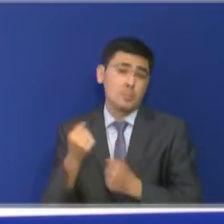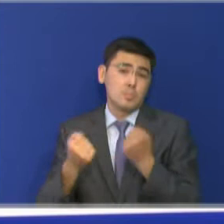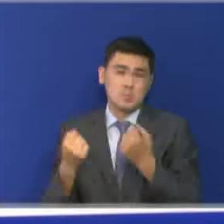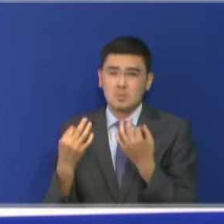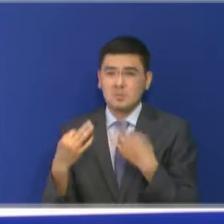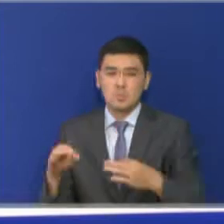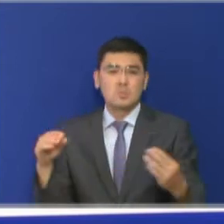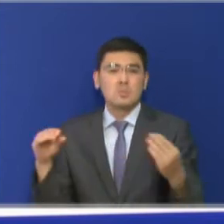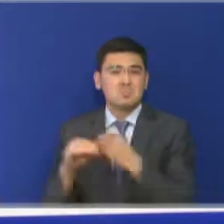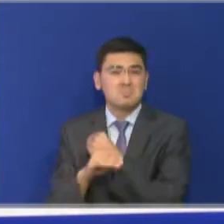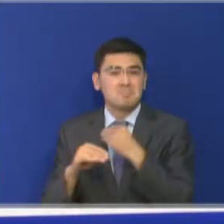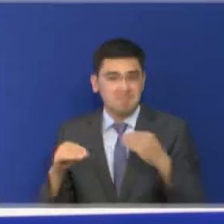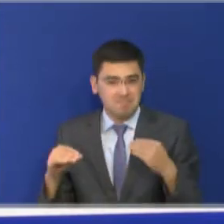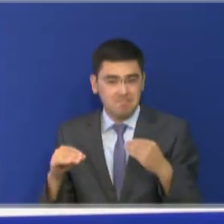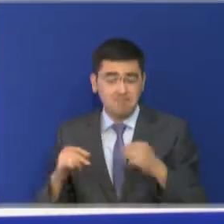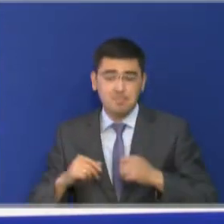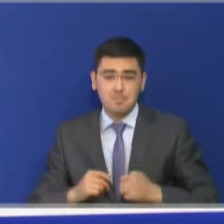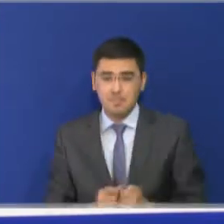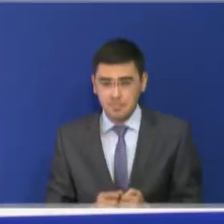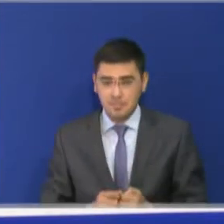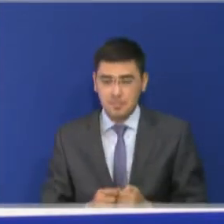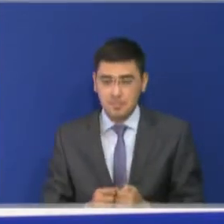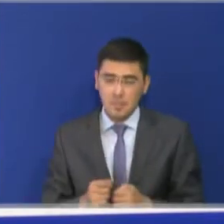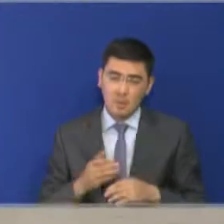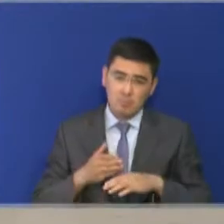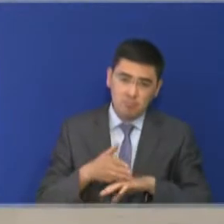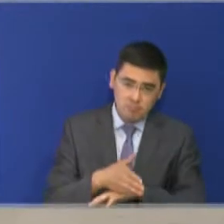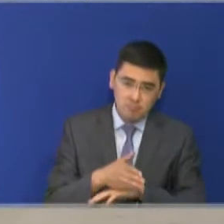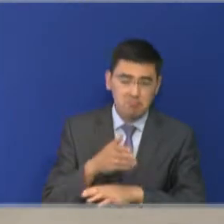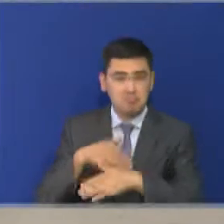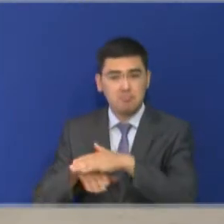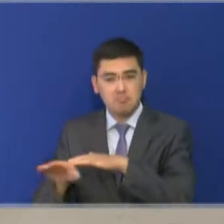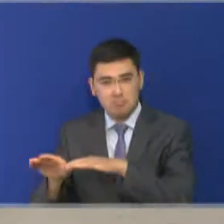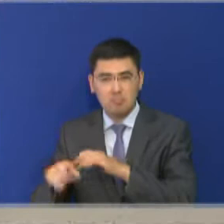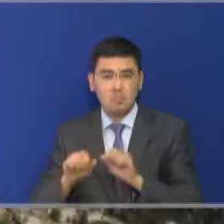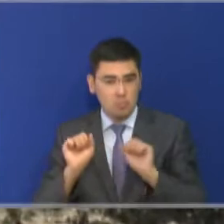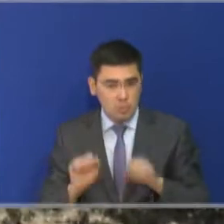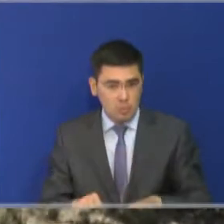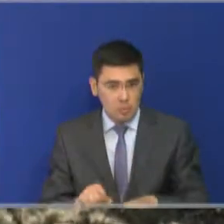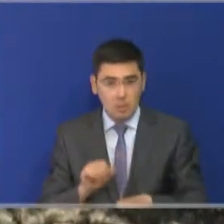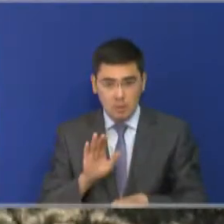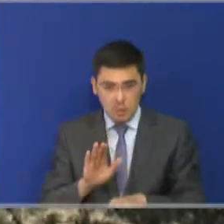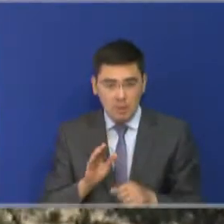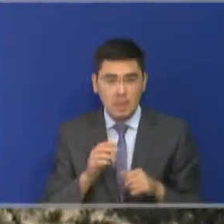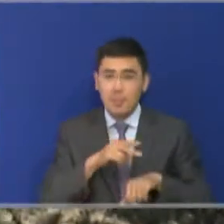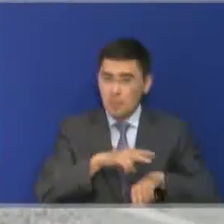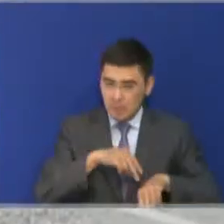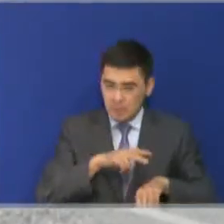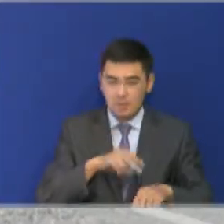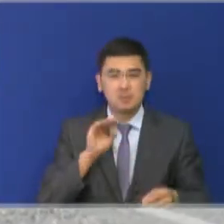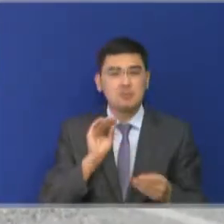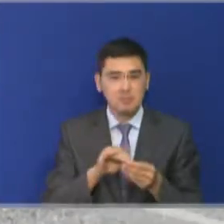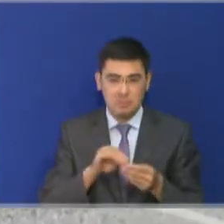жоқ. Жүргізушілер еш шектеусіз қалаға кіріп шығалады. Айта кетерлігі бетон бөгеттері алынғанмен полиция